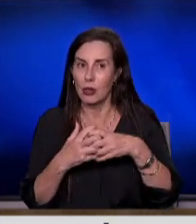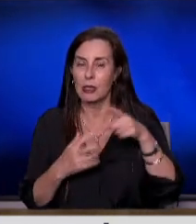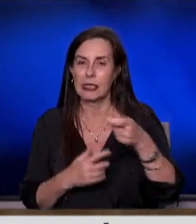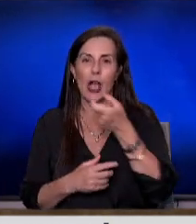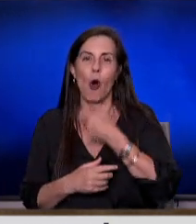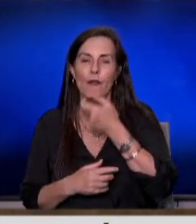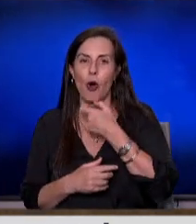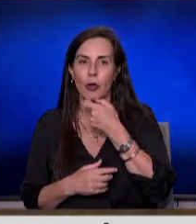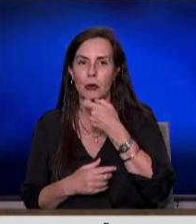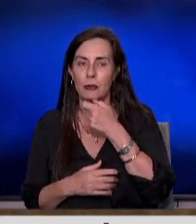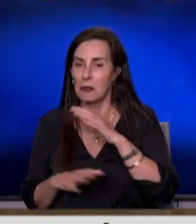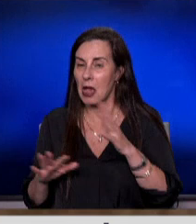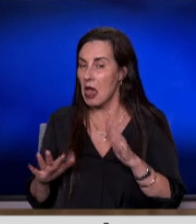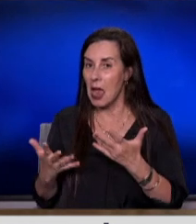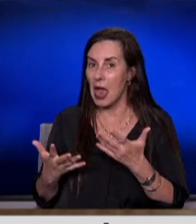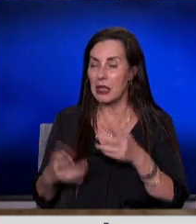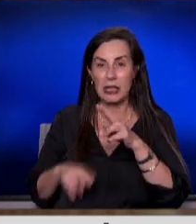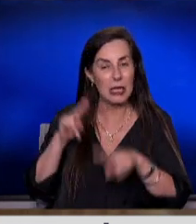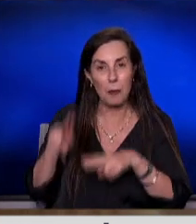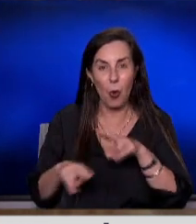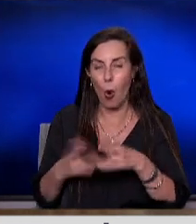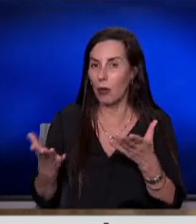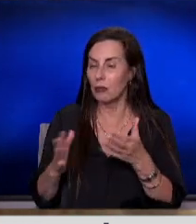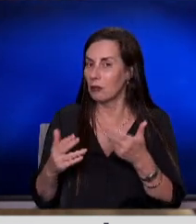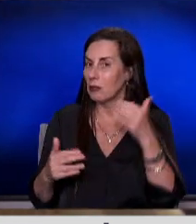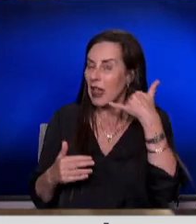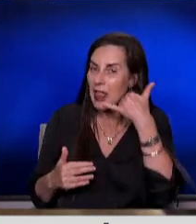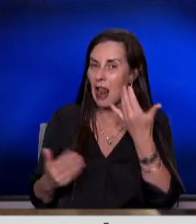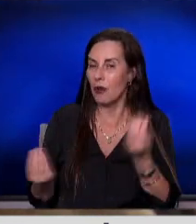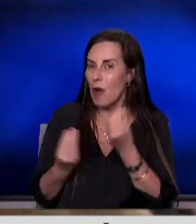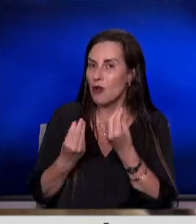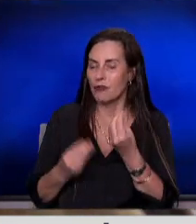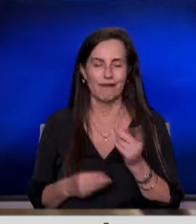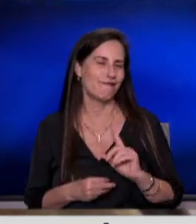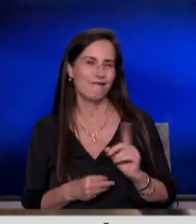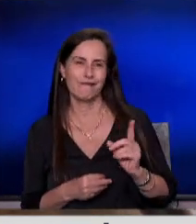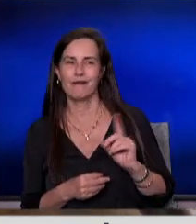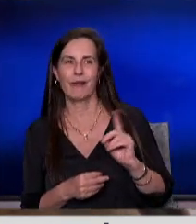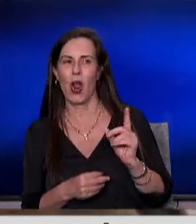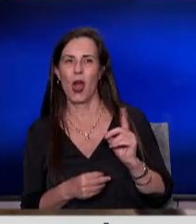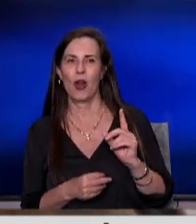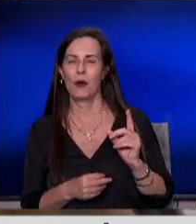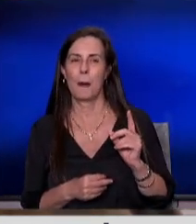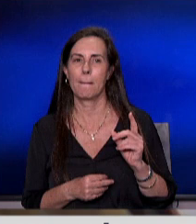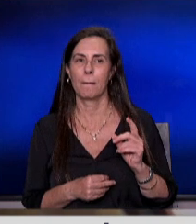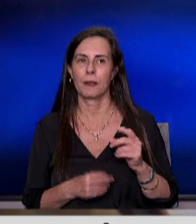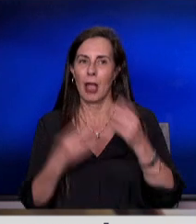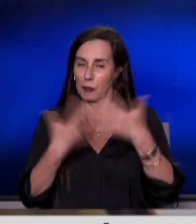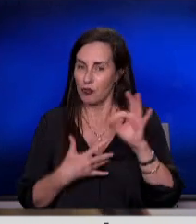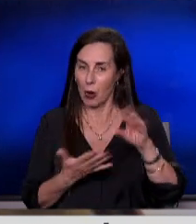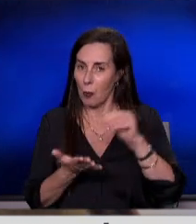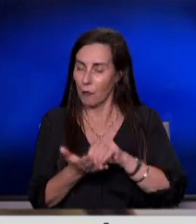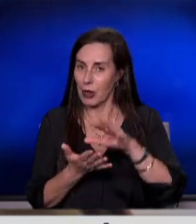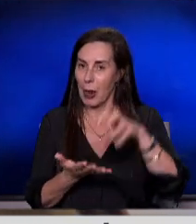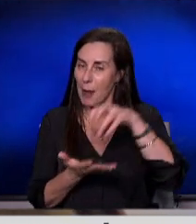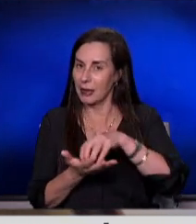ברחובות. אין איזשהו טיפול ראשוני דרך הטלפון, משהו כזה? לא, לא, לא, לא. המספר שלכם הופיע גם באתר